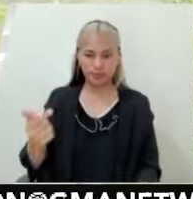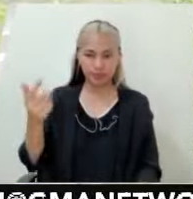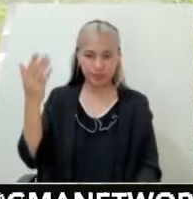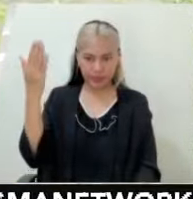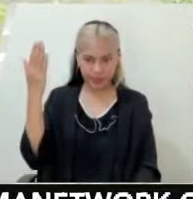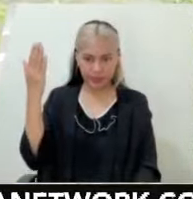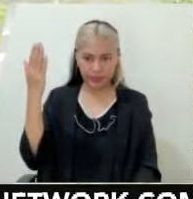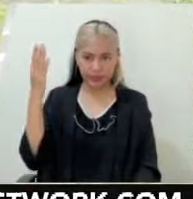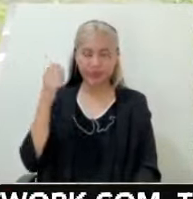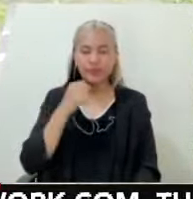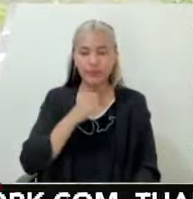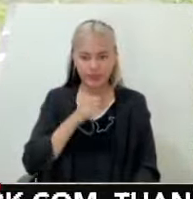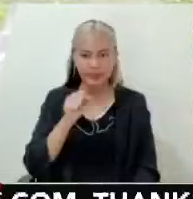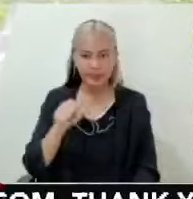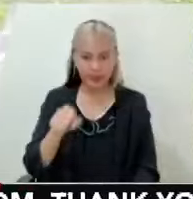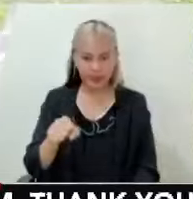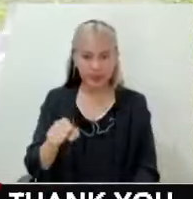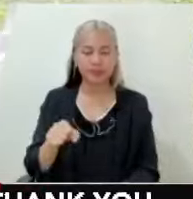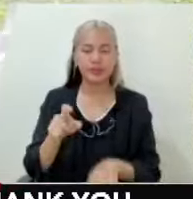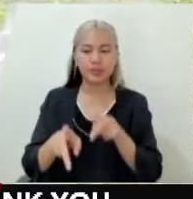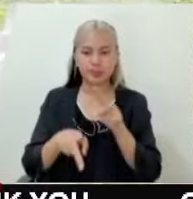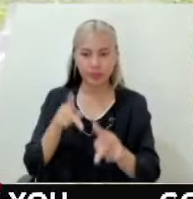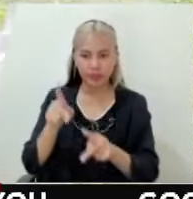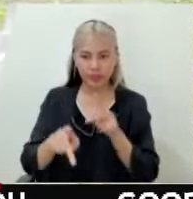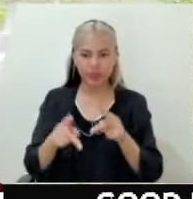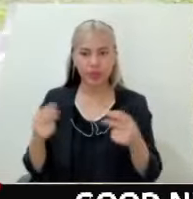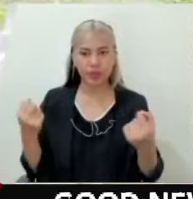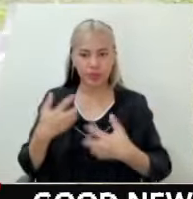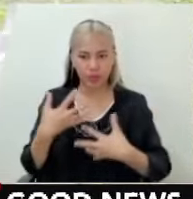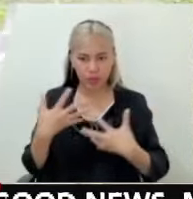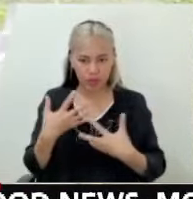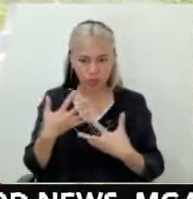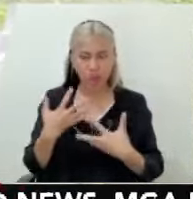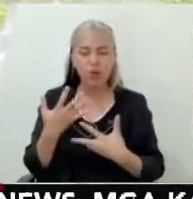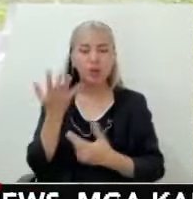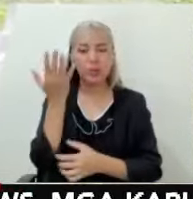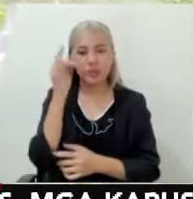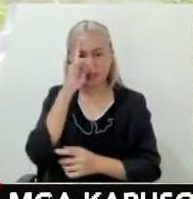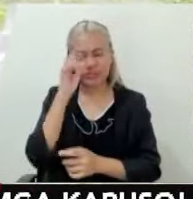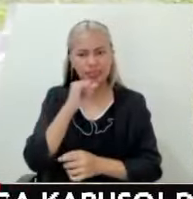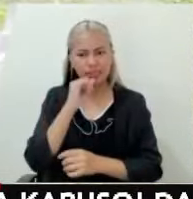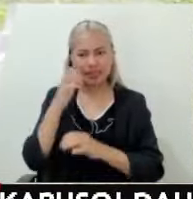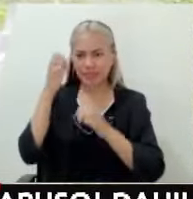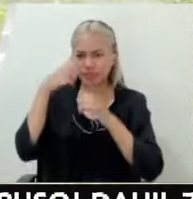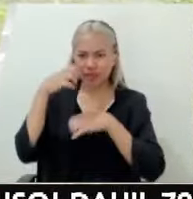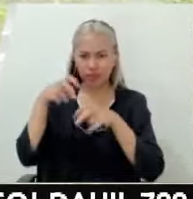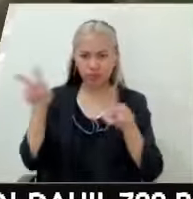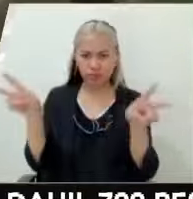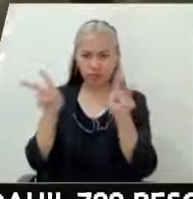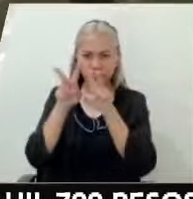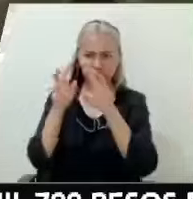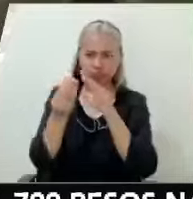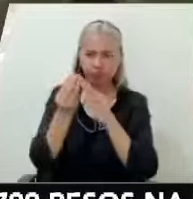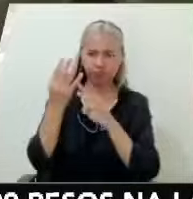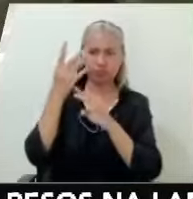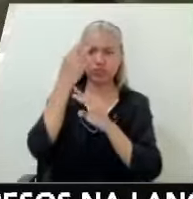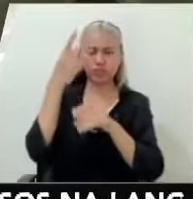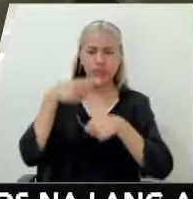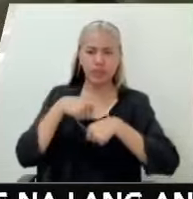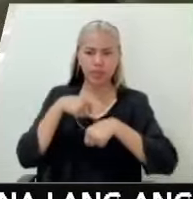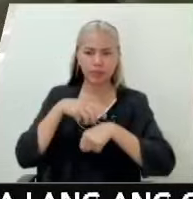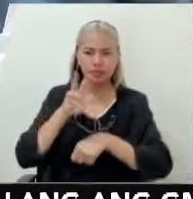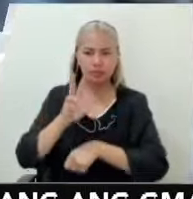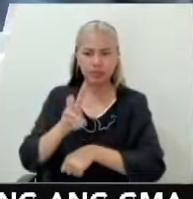Takot ang naramdaman ng ilang taga-Negros Occidental matapos ang hindi inaasahang pag-alboruto ng Bulkang Canlaon alas 6:57